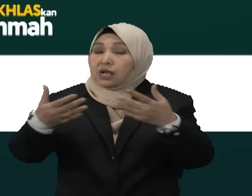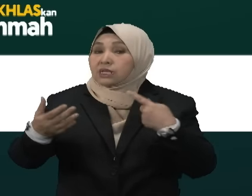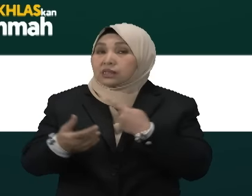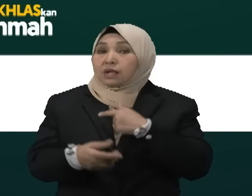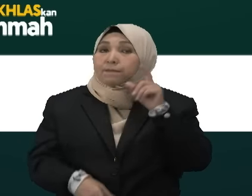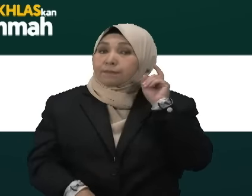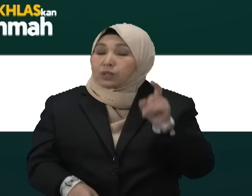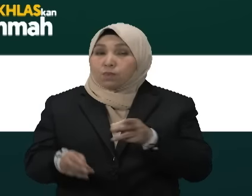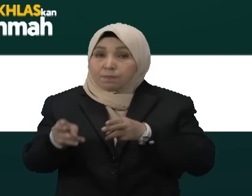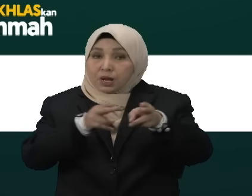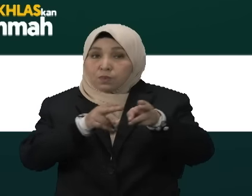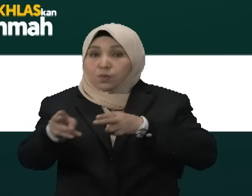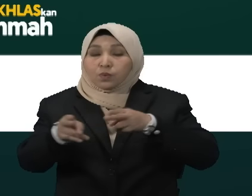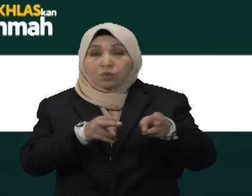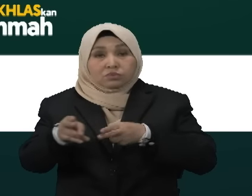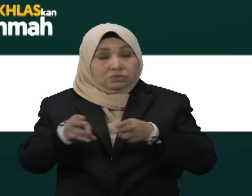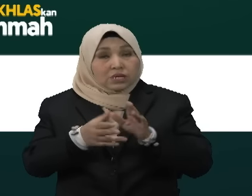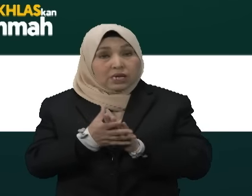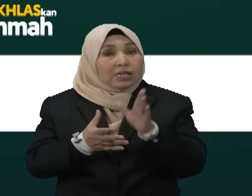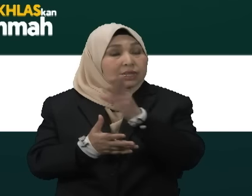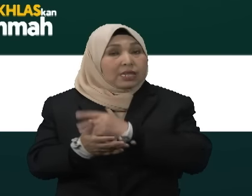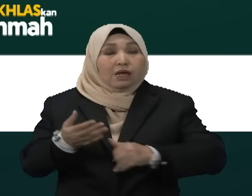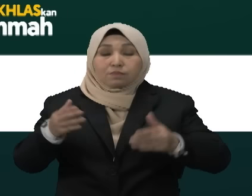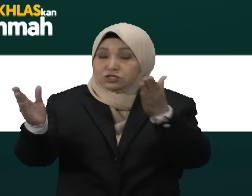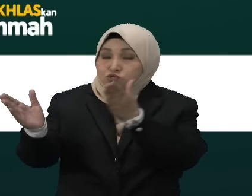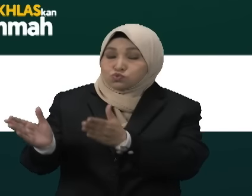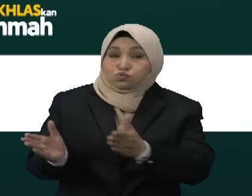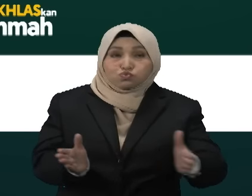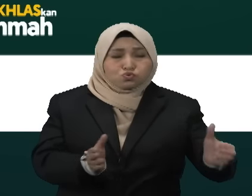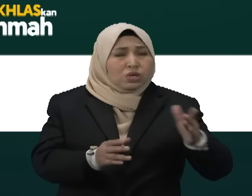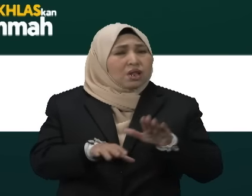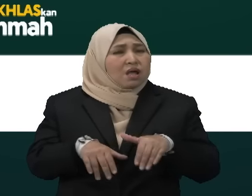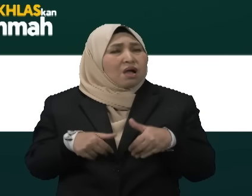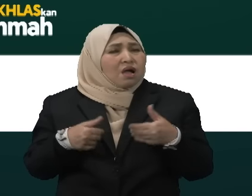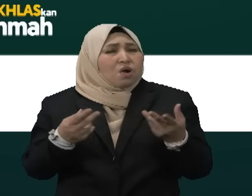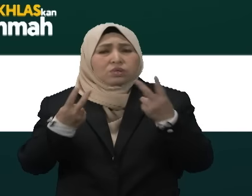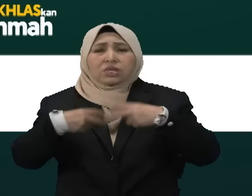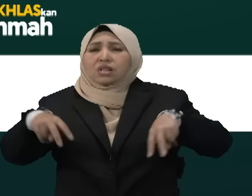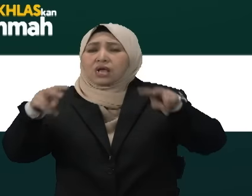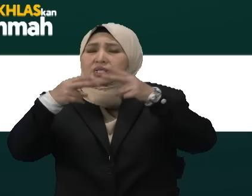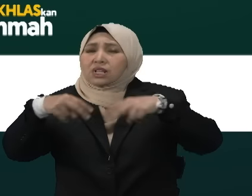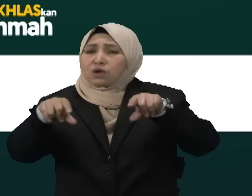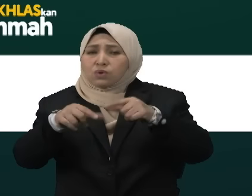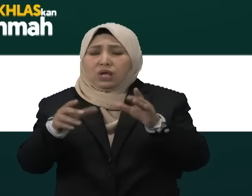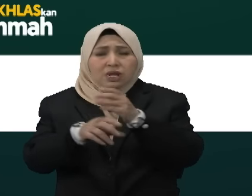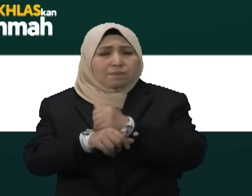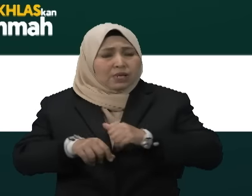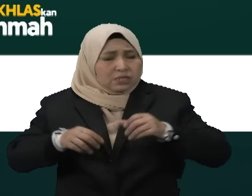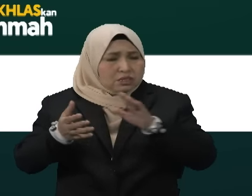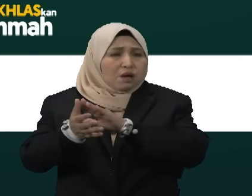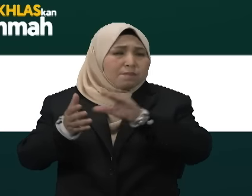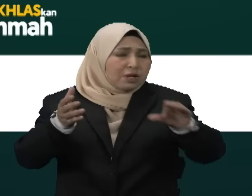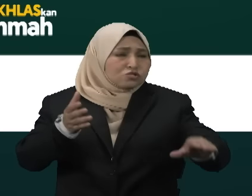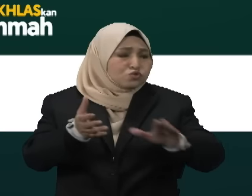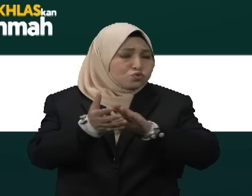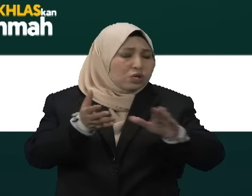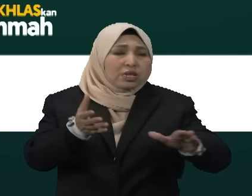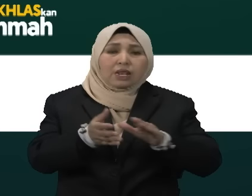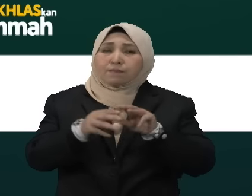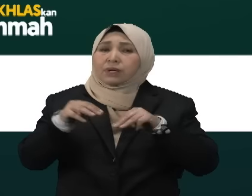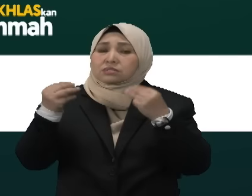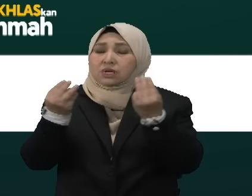perlu menguruskan dan juga menyusun strategi bagaimana nilai-nilai Al-Quran dapat kita terapkan dalam